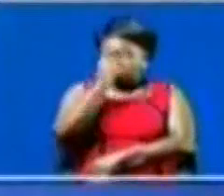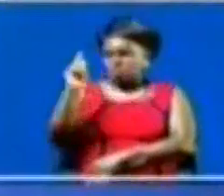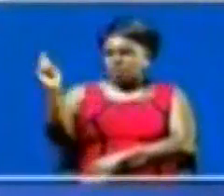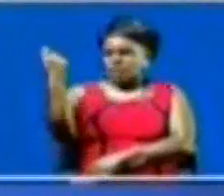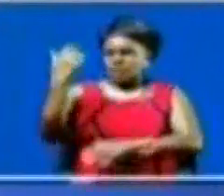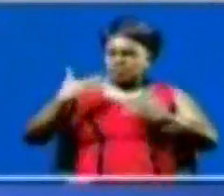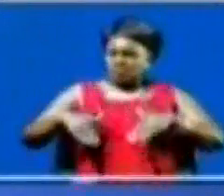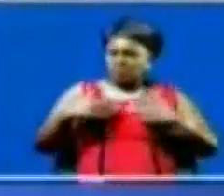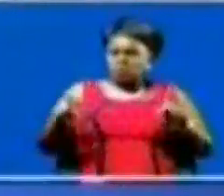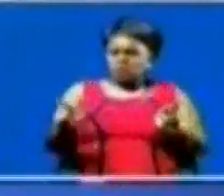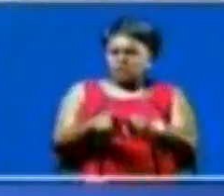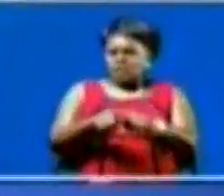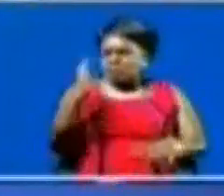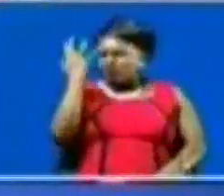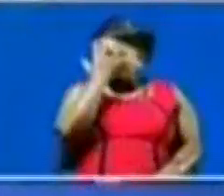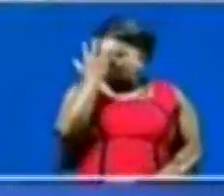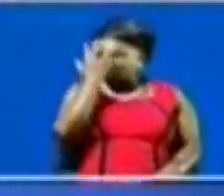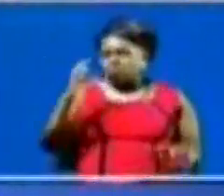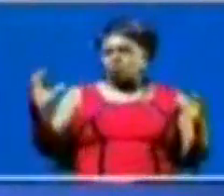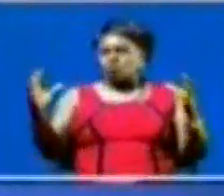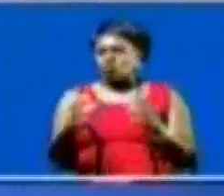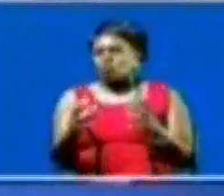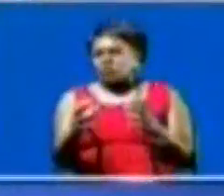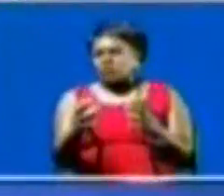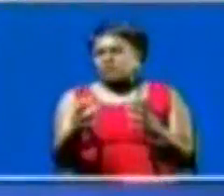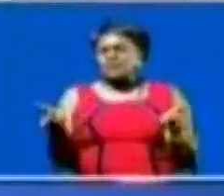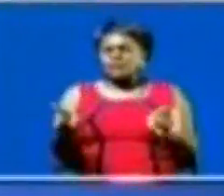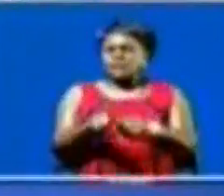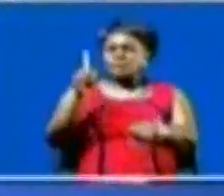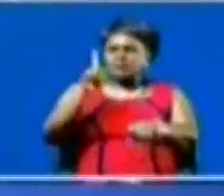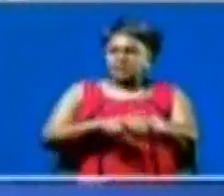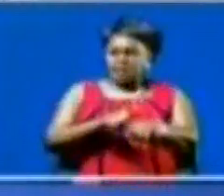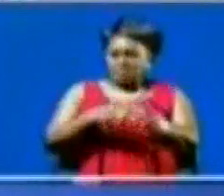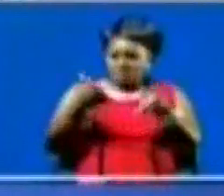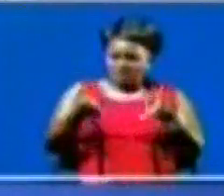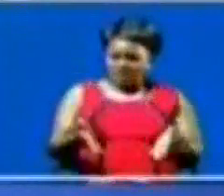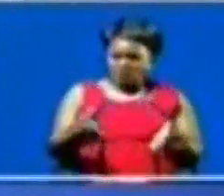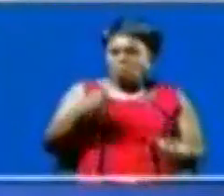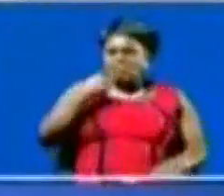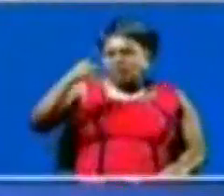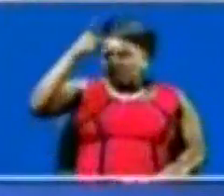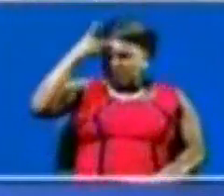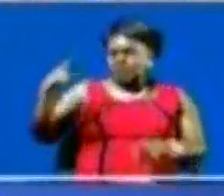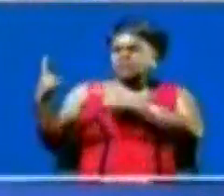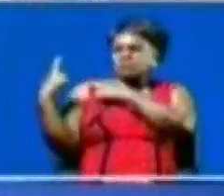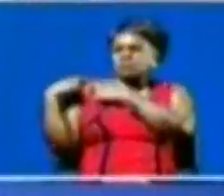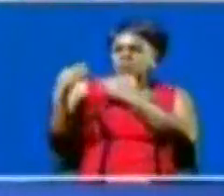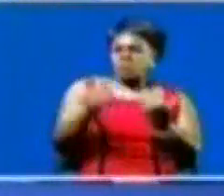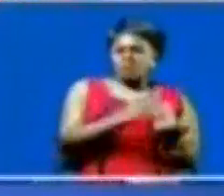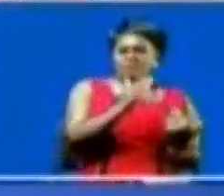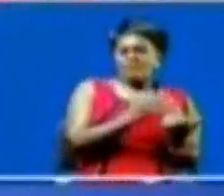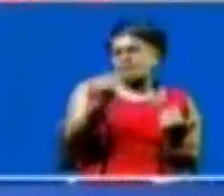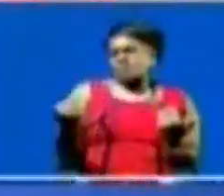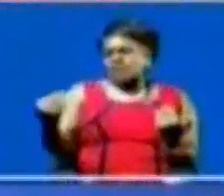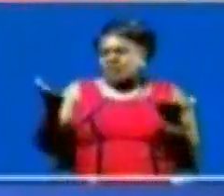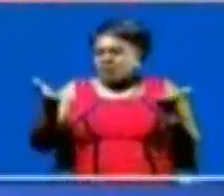Wakenya, inatuletea aibu kama jamii, na wakati imefika wazazi kuwajibika kuwachunga watoto wao.